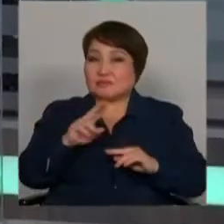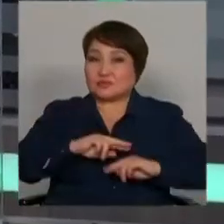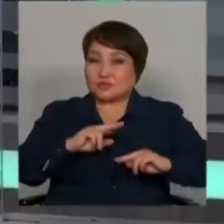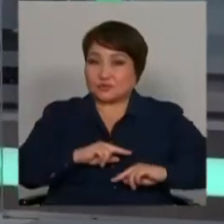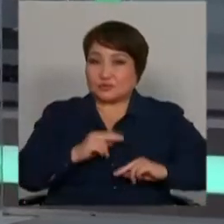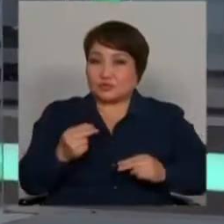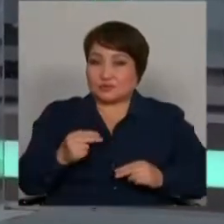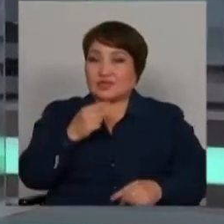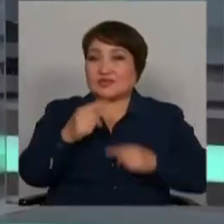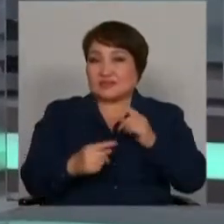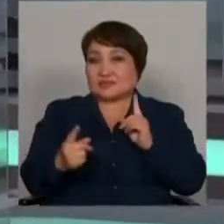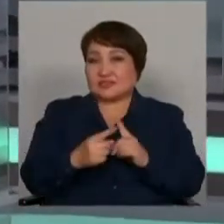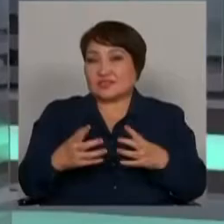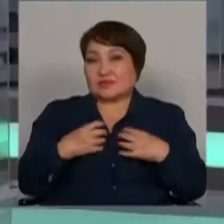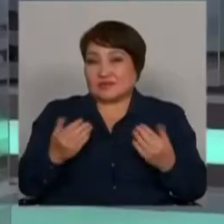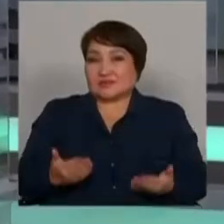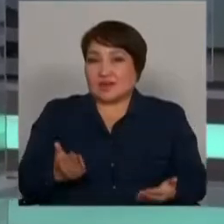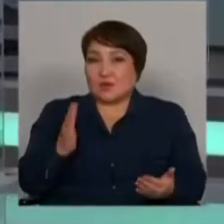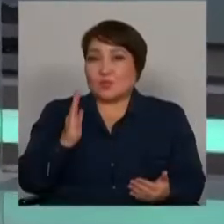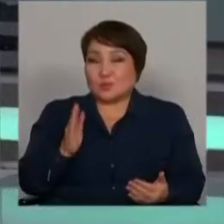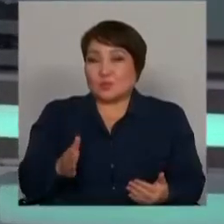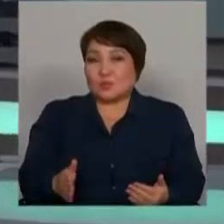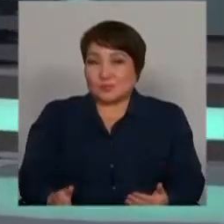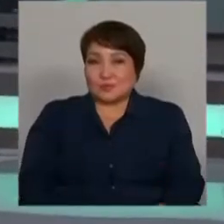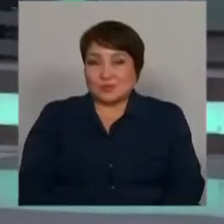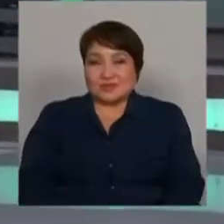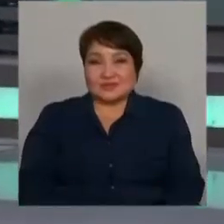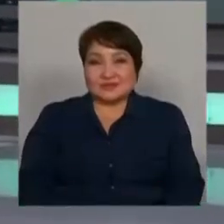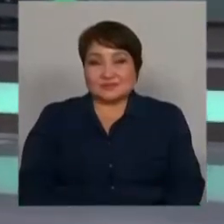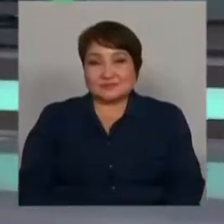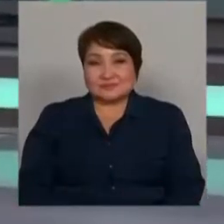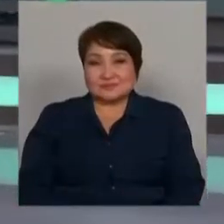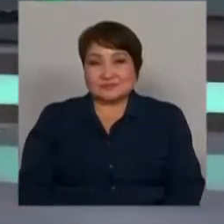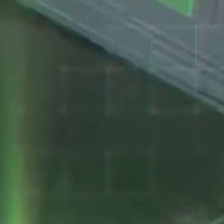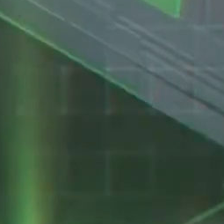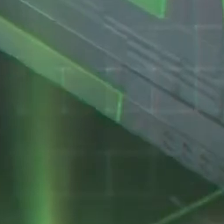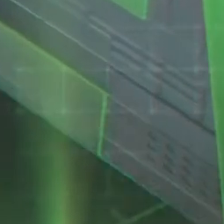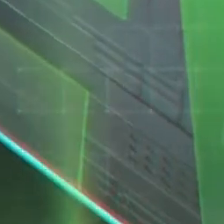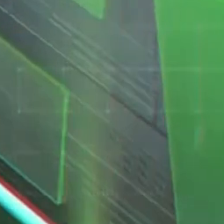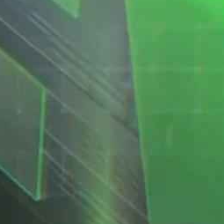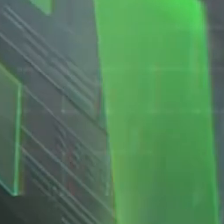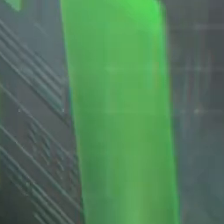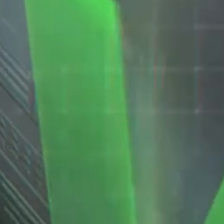бөлісер ақпар осындай болды. Мен өздеріңізбен қоштасамын. Аман сау болыңыздар. Қайраттарыңызға жымасын.